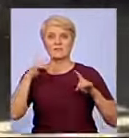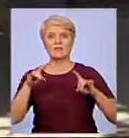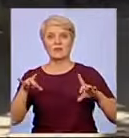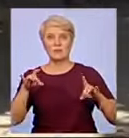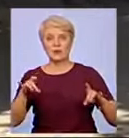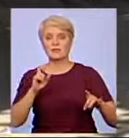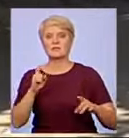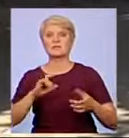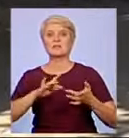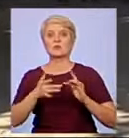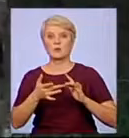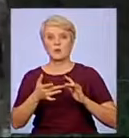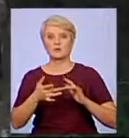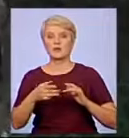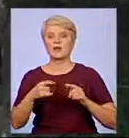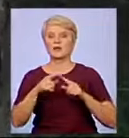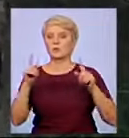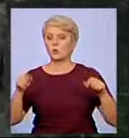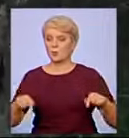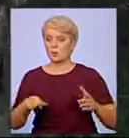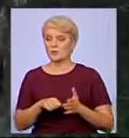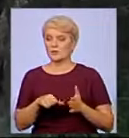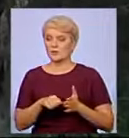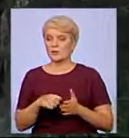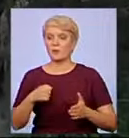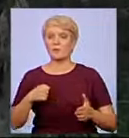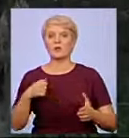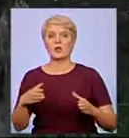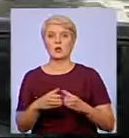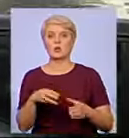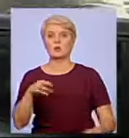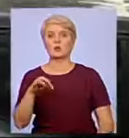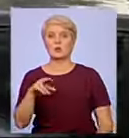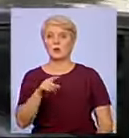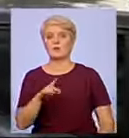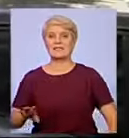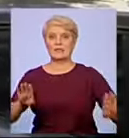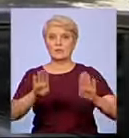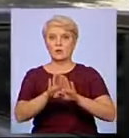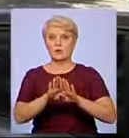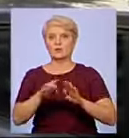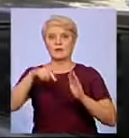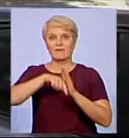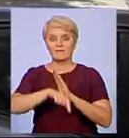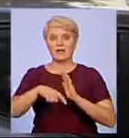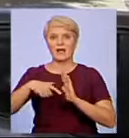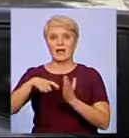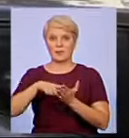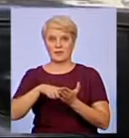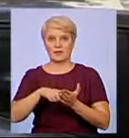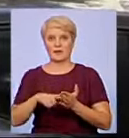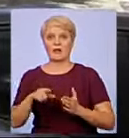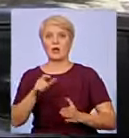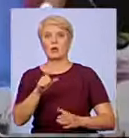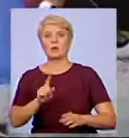інформація, власне, зі соцмереж, зі сторінок представників батальйону «Торнадо» про те, що вони забарикадувалися в камері. Тож в той момент люди